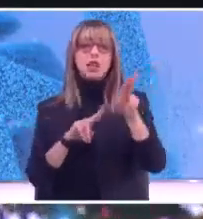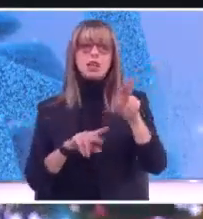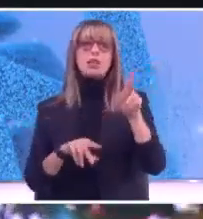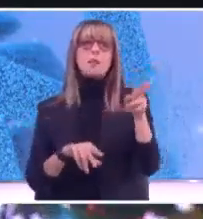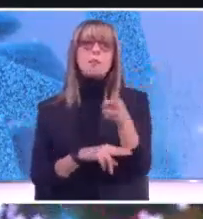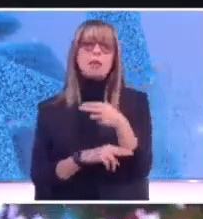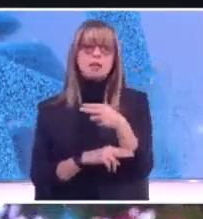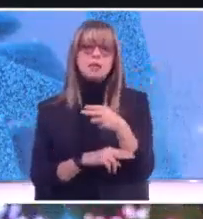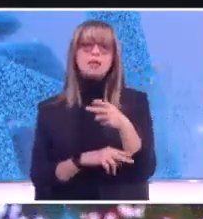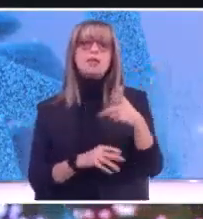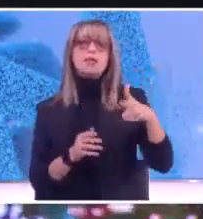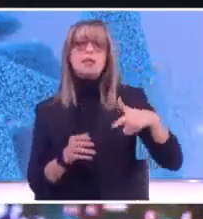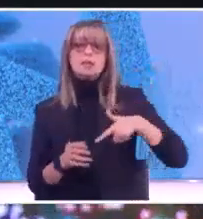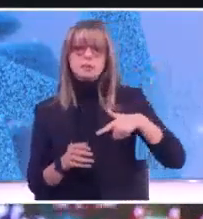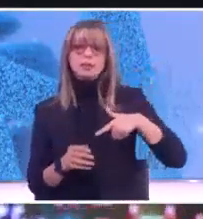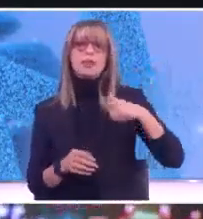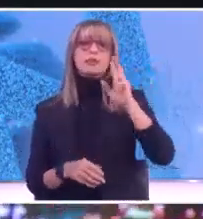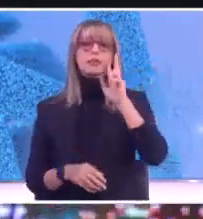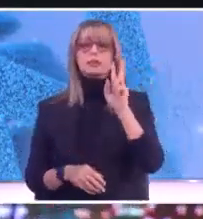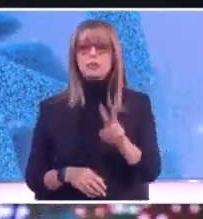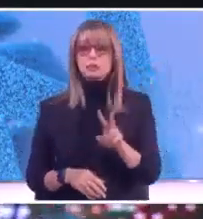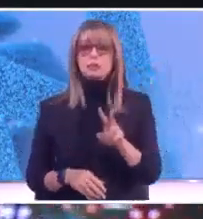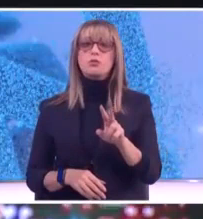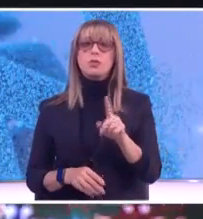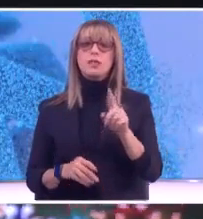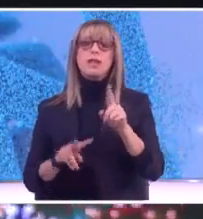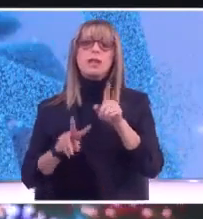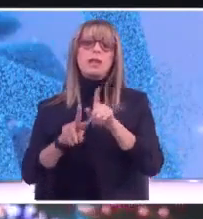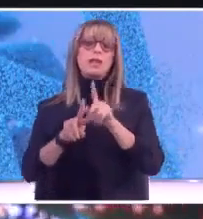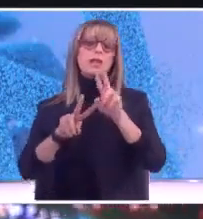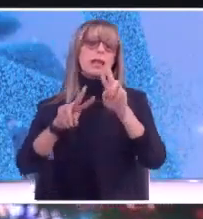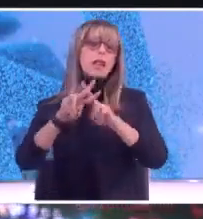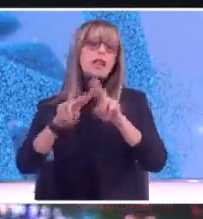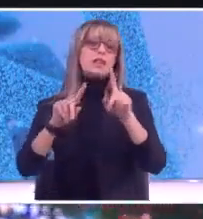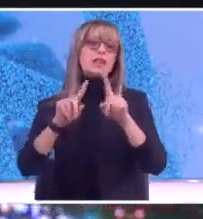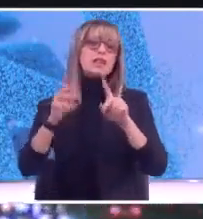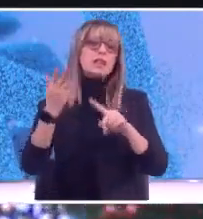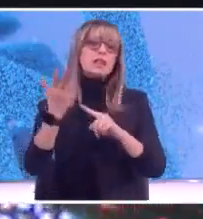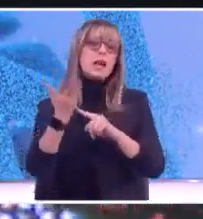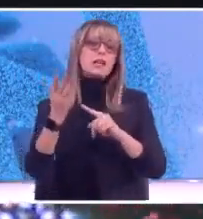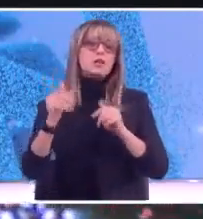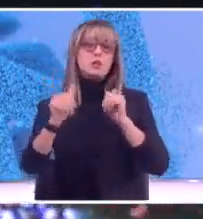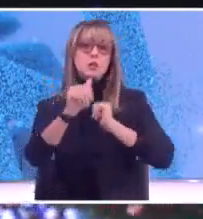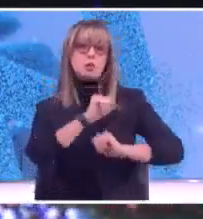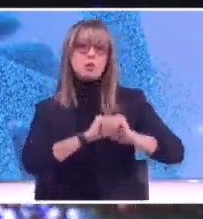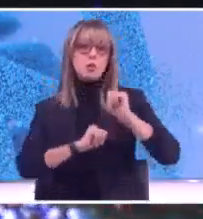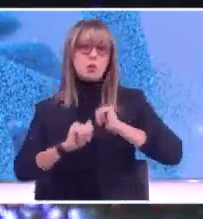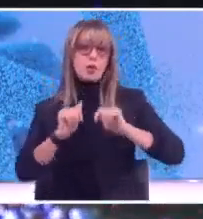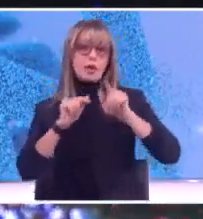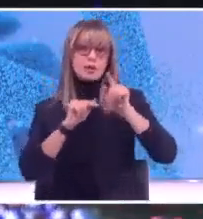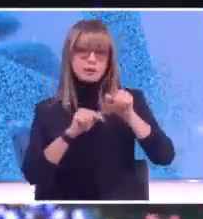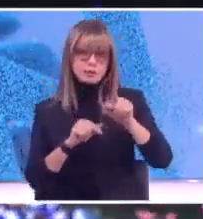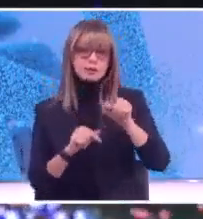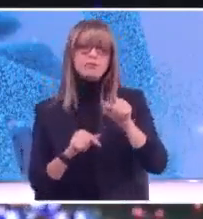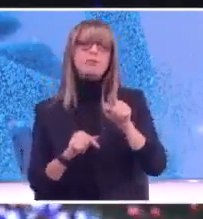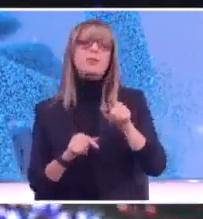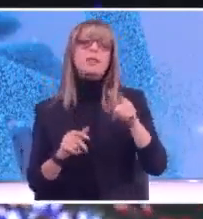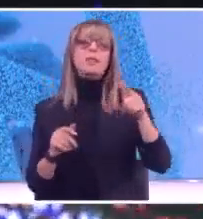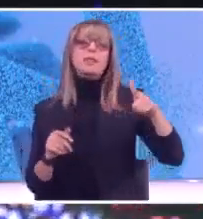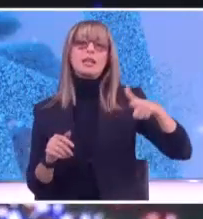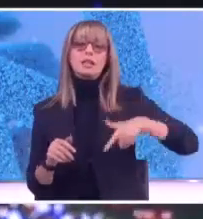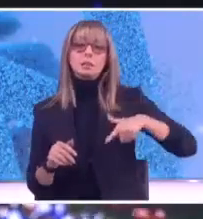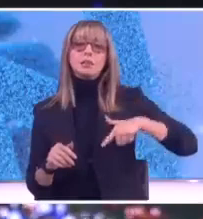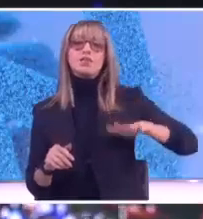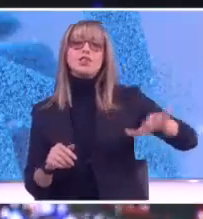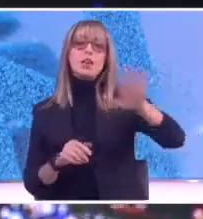Çanakkale, Balıkesir ve İzmir'den de hissedildi. Yıldız Teknik Üniversitesi İnşaat Fakültesi Dekanı Profesör Doktor Şükrü Ersoy İzmir